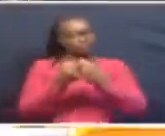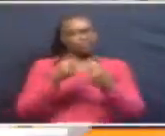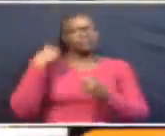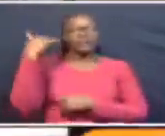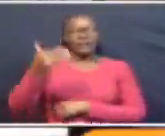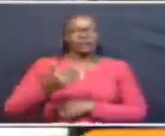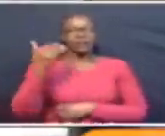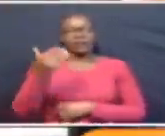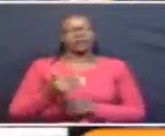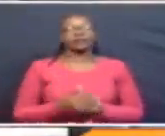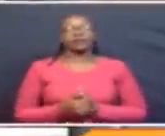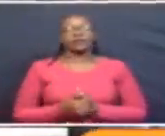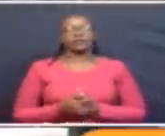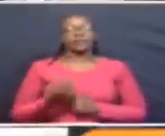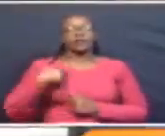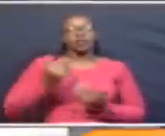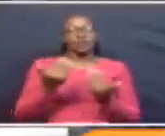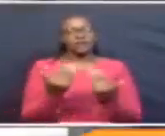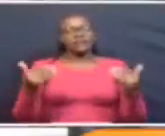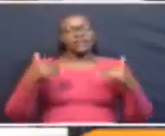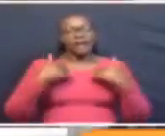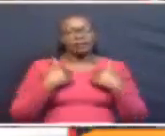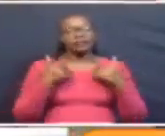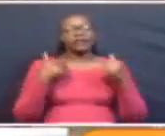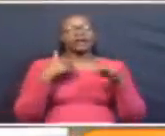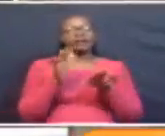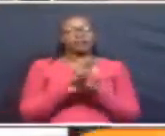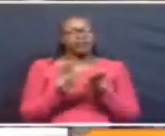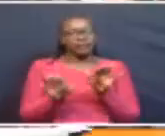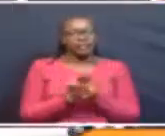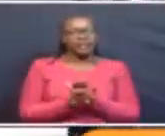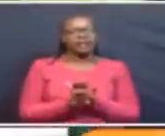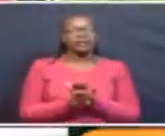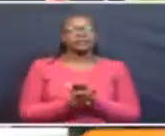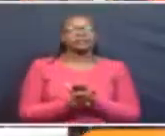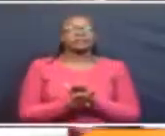shida, tuko na watoto, tuko na kila kitu. Ben Kirui, Citizen Nipashe.